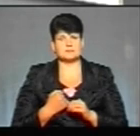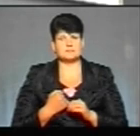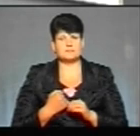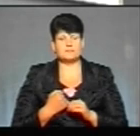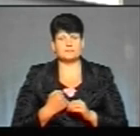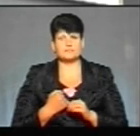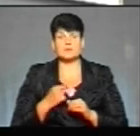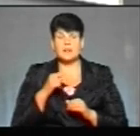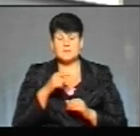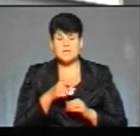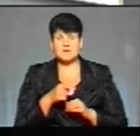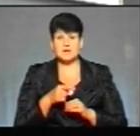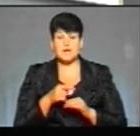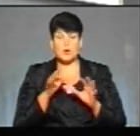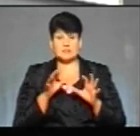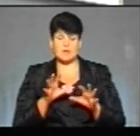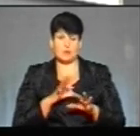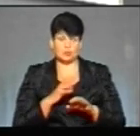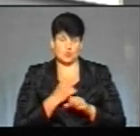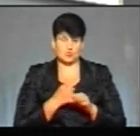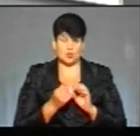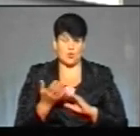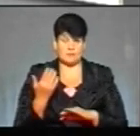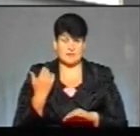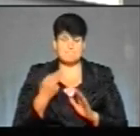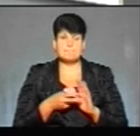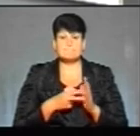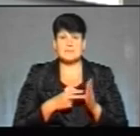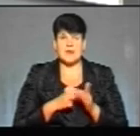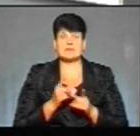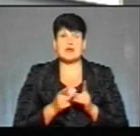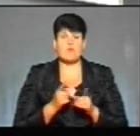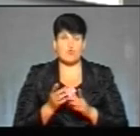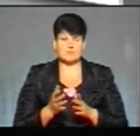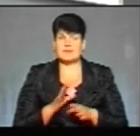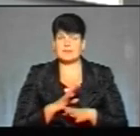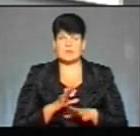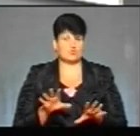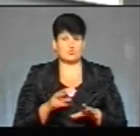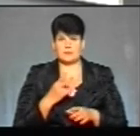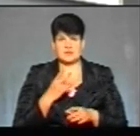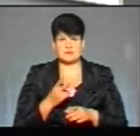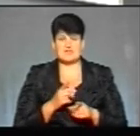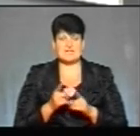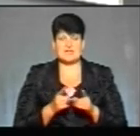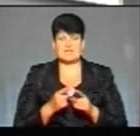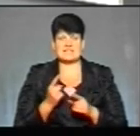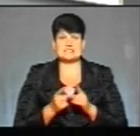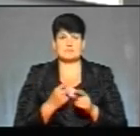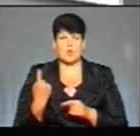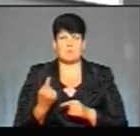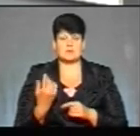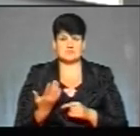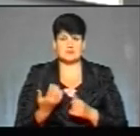при тій концепції, яка була розроблена, план на реформу, не було передбачено ніяких змін областей.